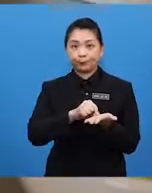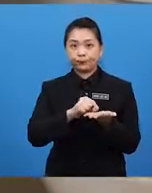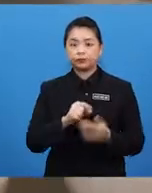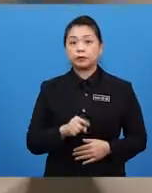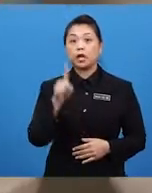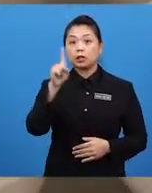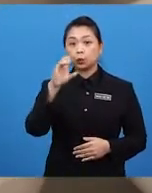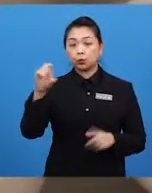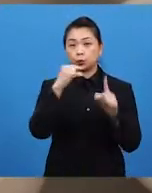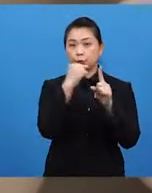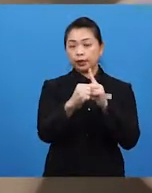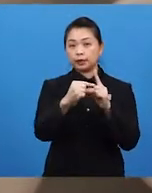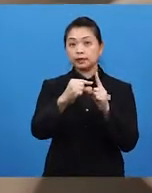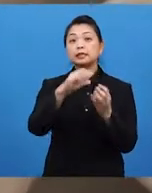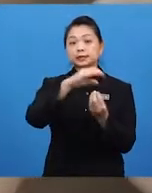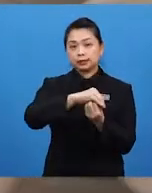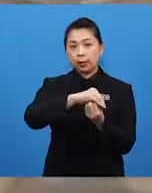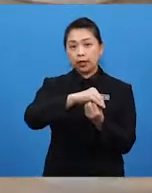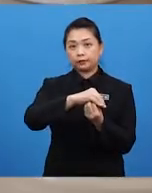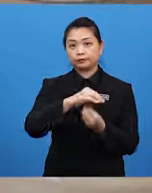100gram cendawan